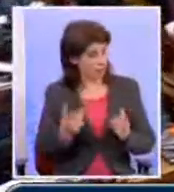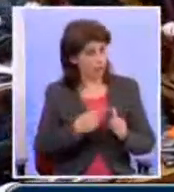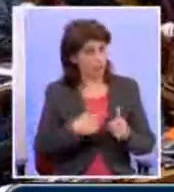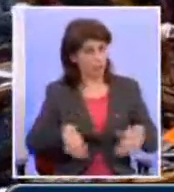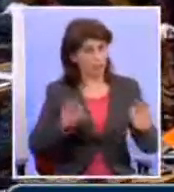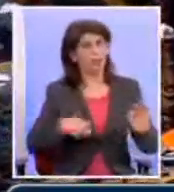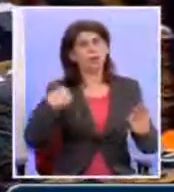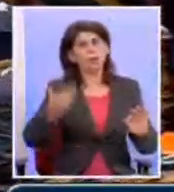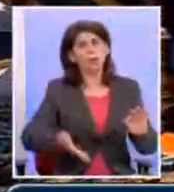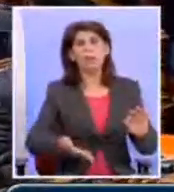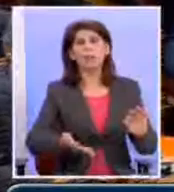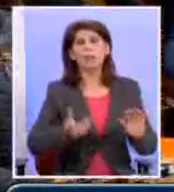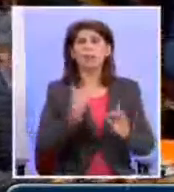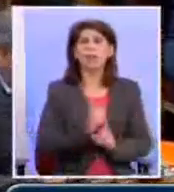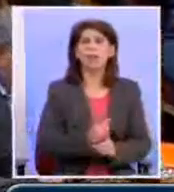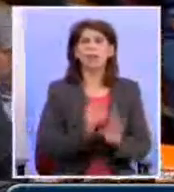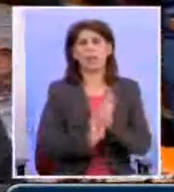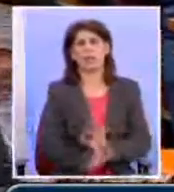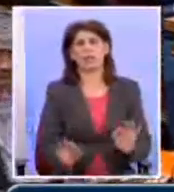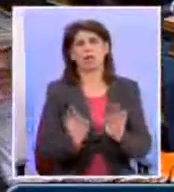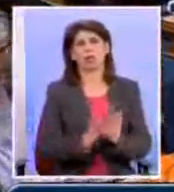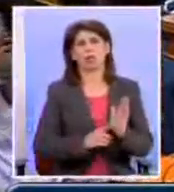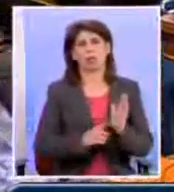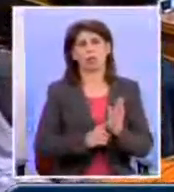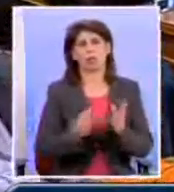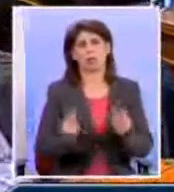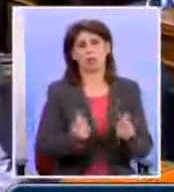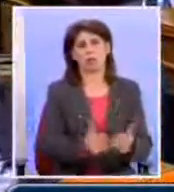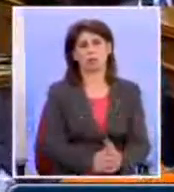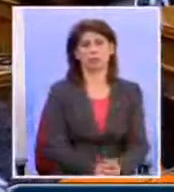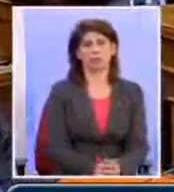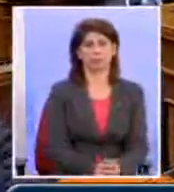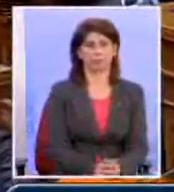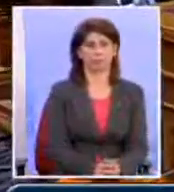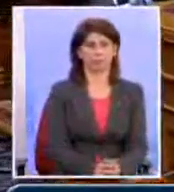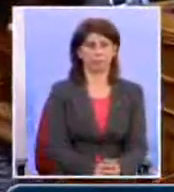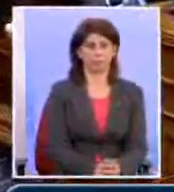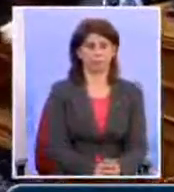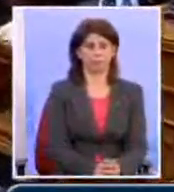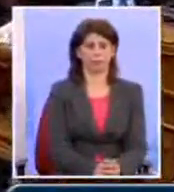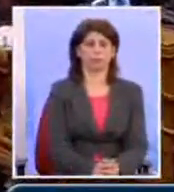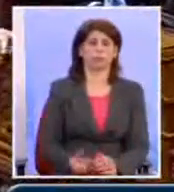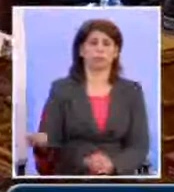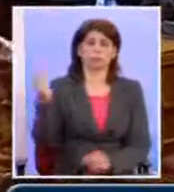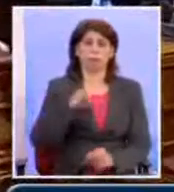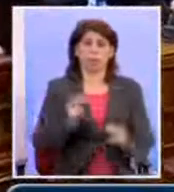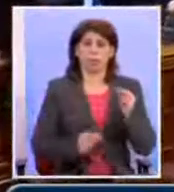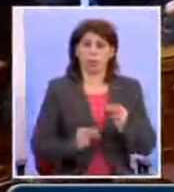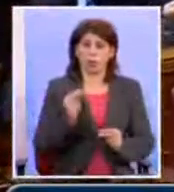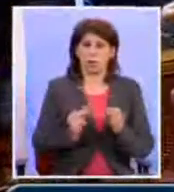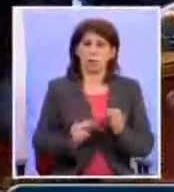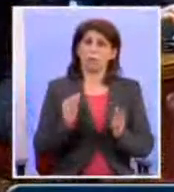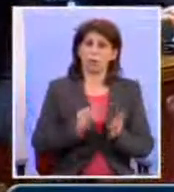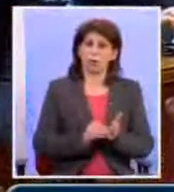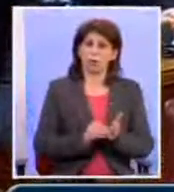αρχή και αφετέρου με έναν ειδικά προβλεπόμενο νομοθετικά τρόπο. Ένα άλλο πρόβλημα το οποίο